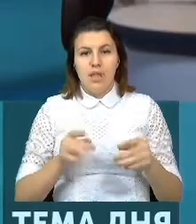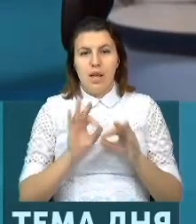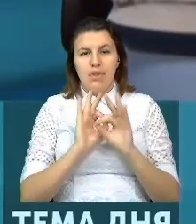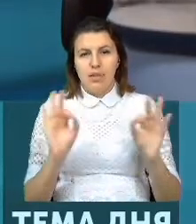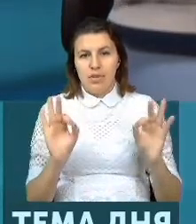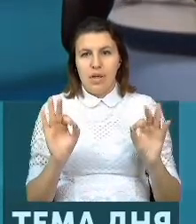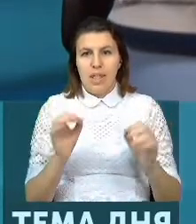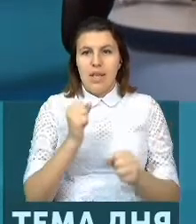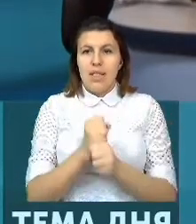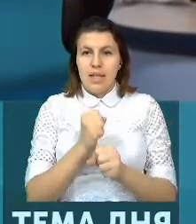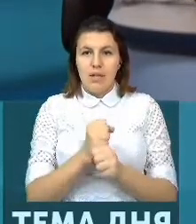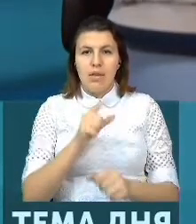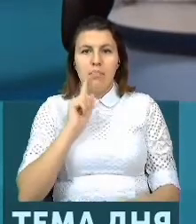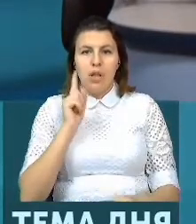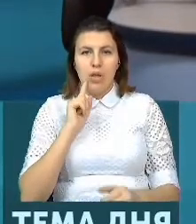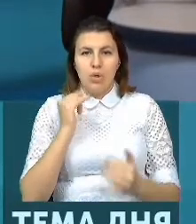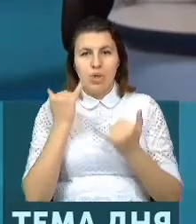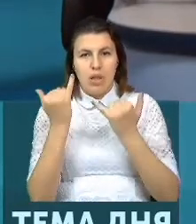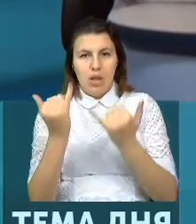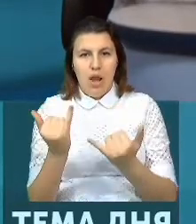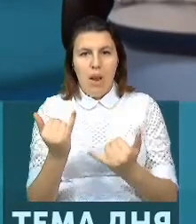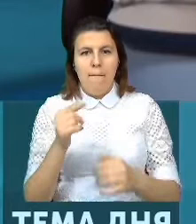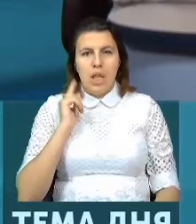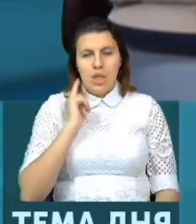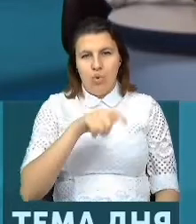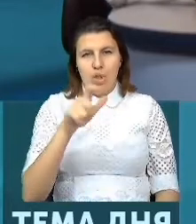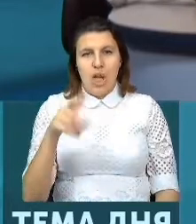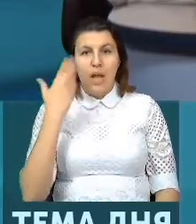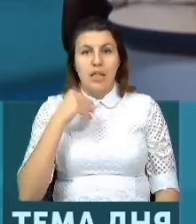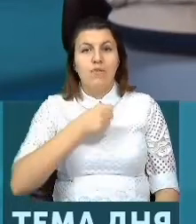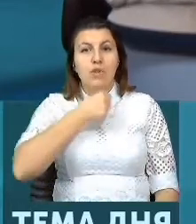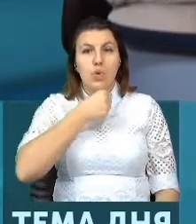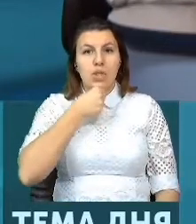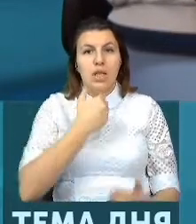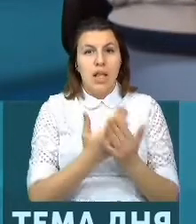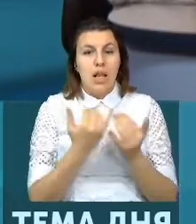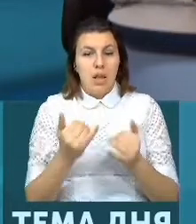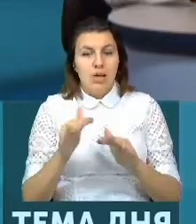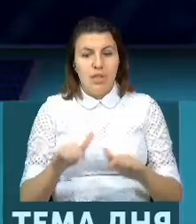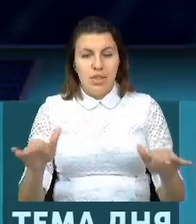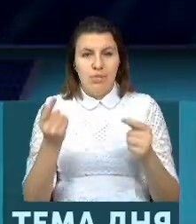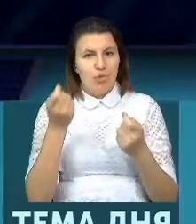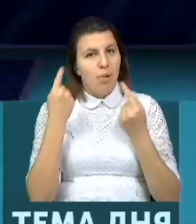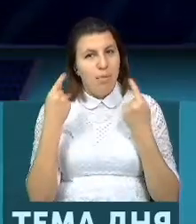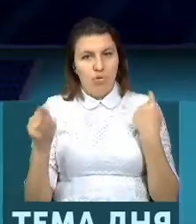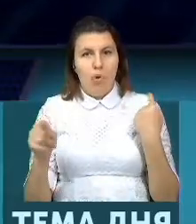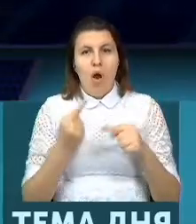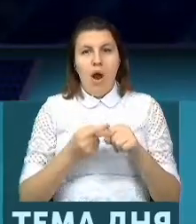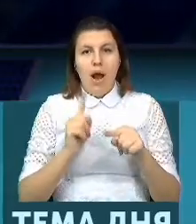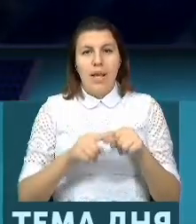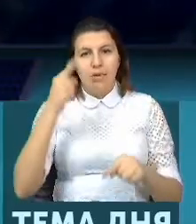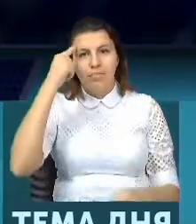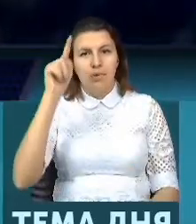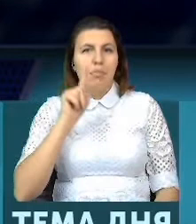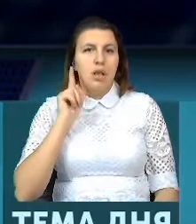Сделано молодежью для молодежи. Понимаете, когда взрослые делают для детей чуть-чуть по-другому, а это именно инициатива